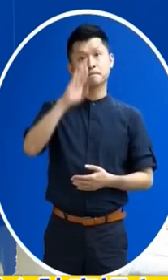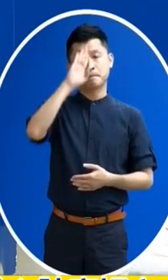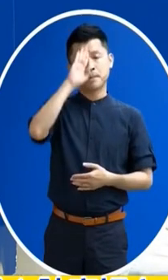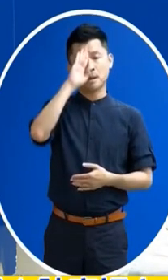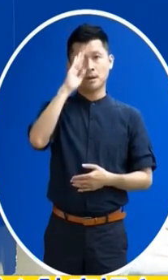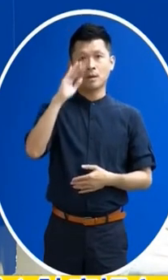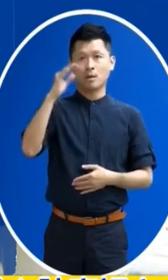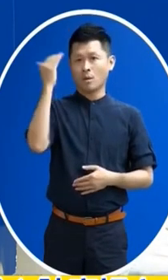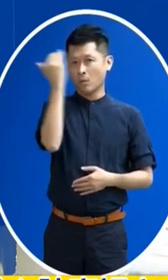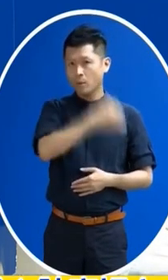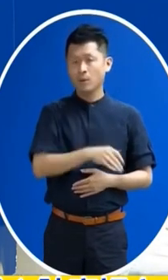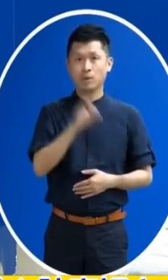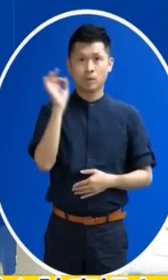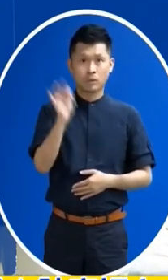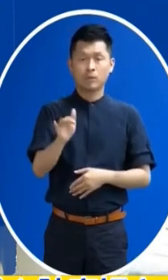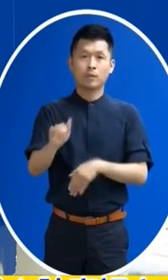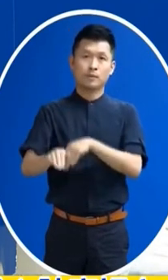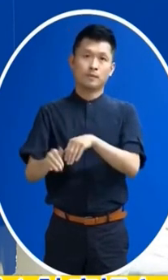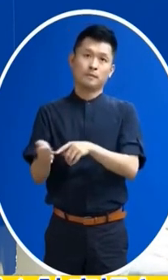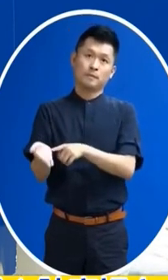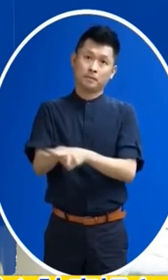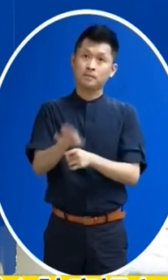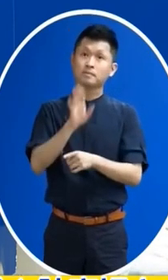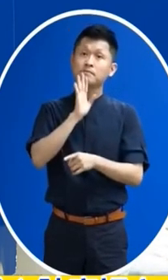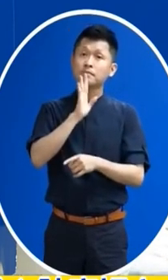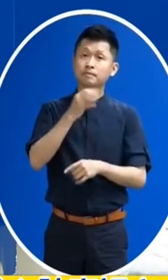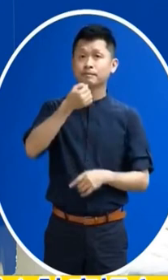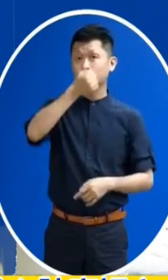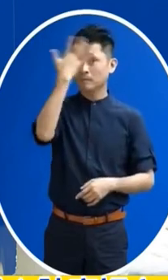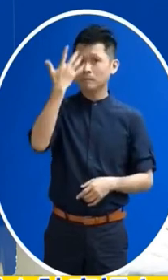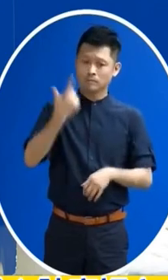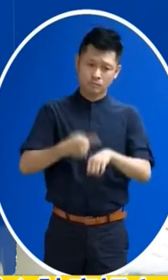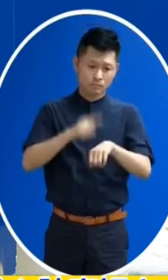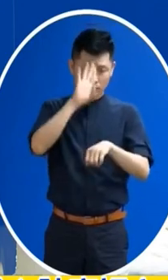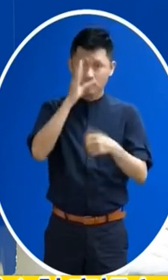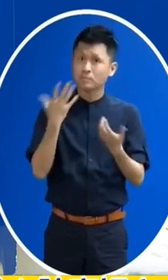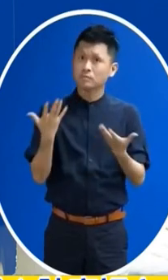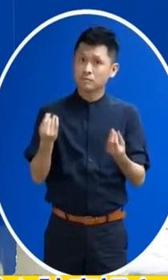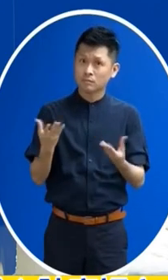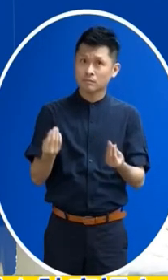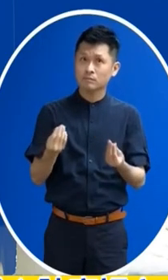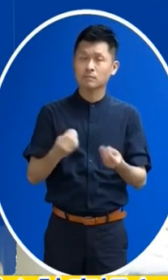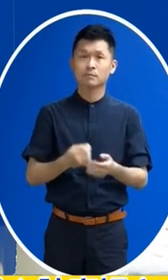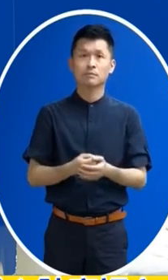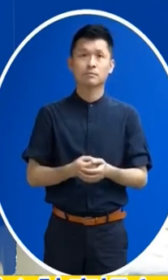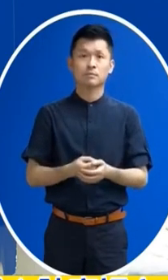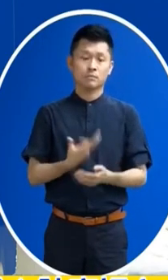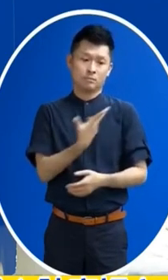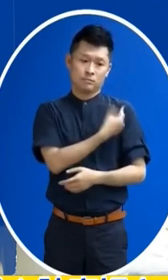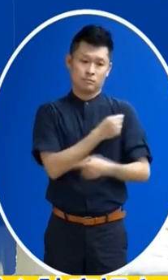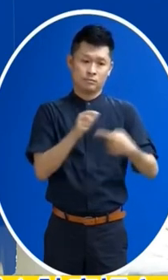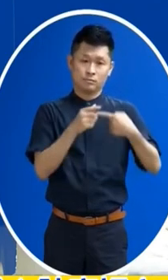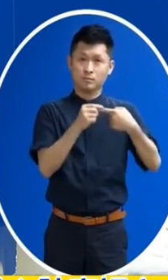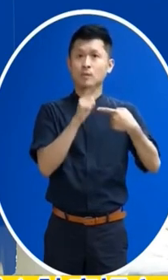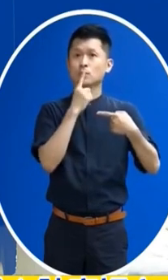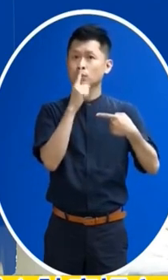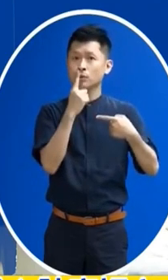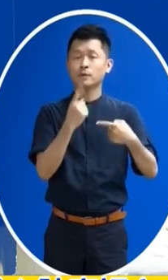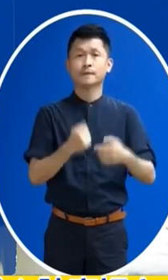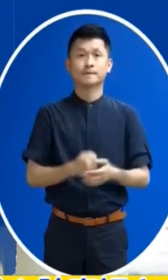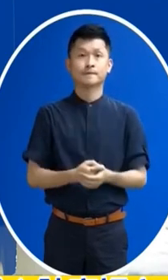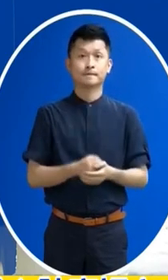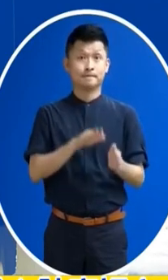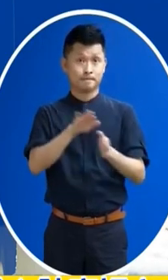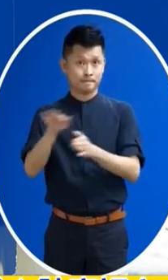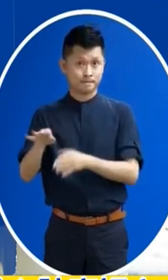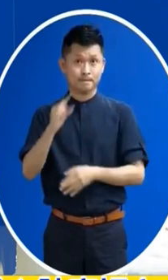快速的一个个案，那年轻也没有这个慢性病史，那但是只有接种过1剂的疫苗。另